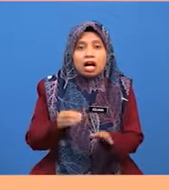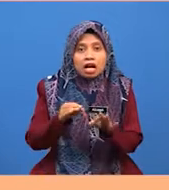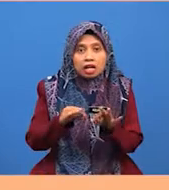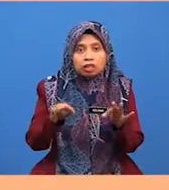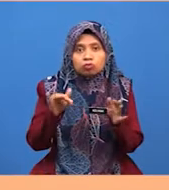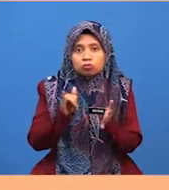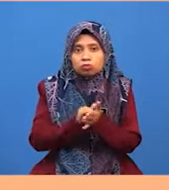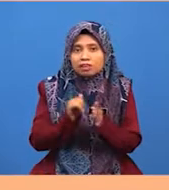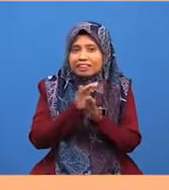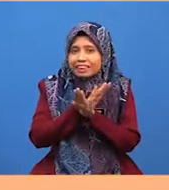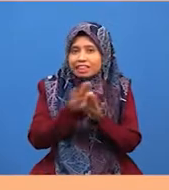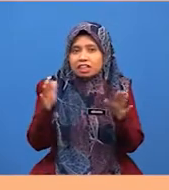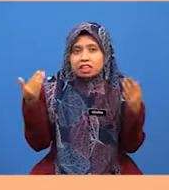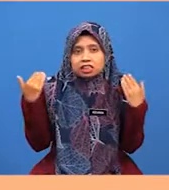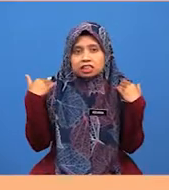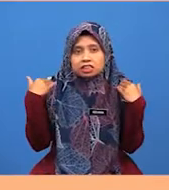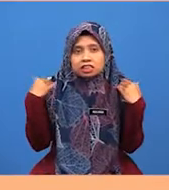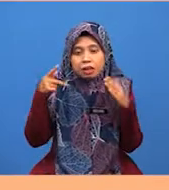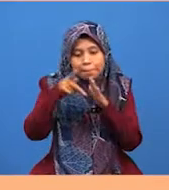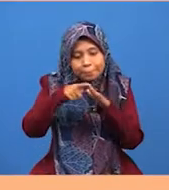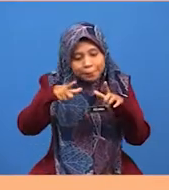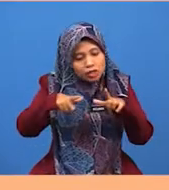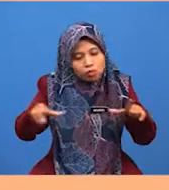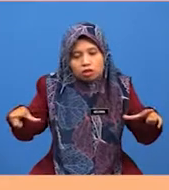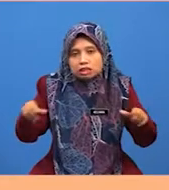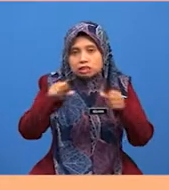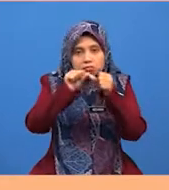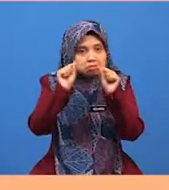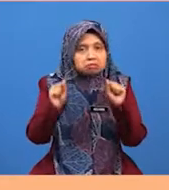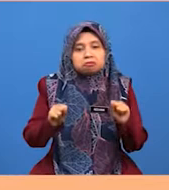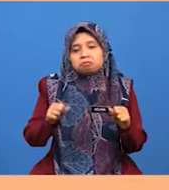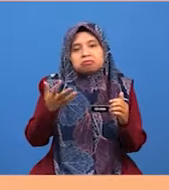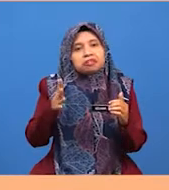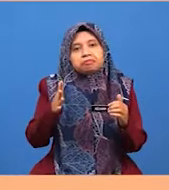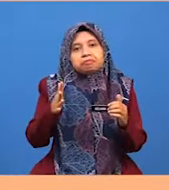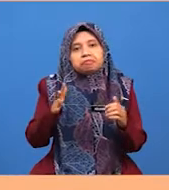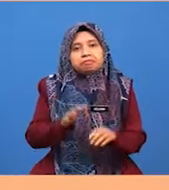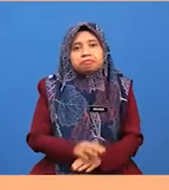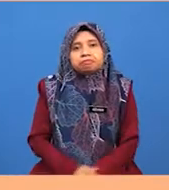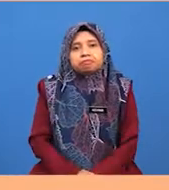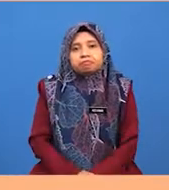Pada ayat ini, tidak ada perluasan subjek.